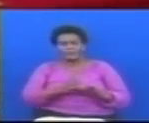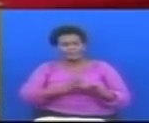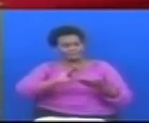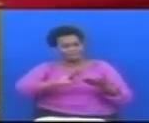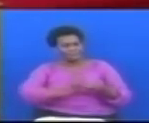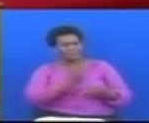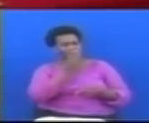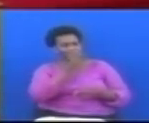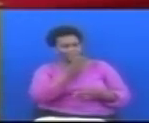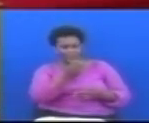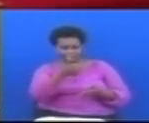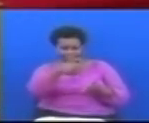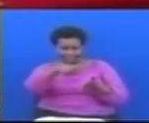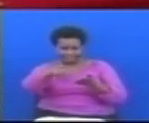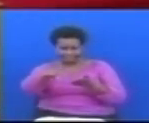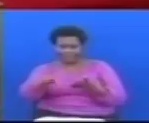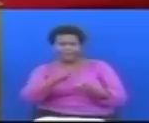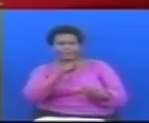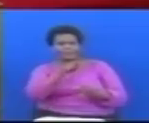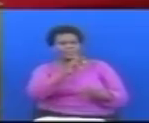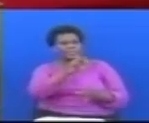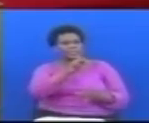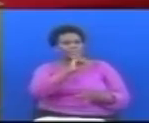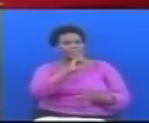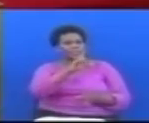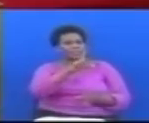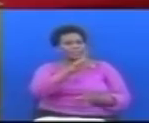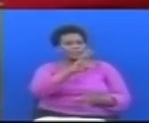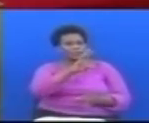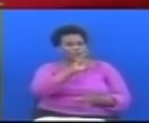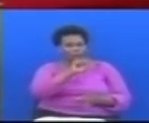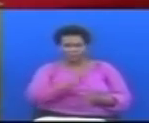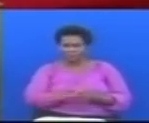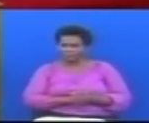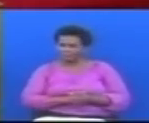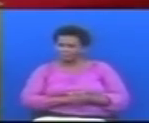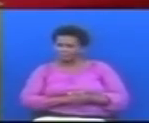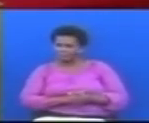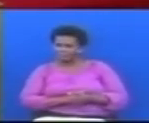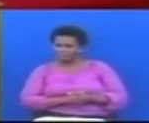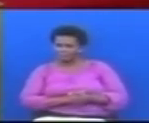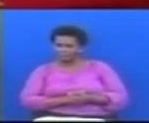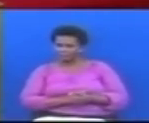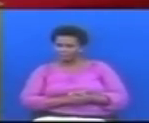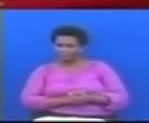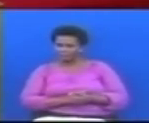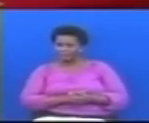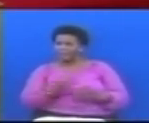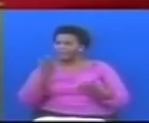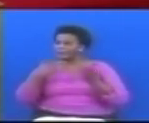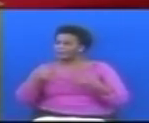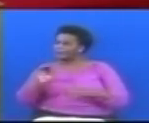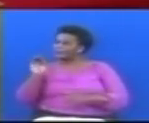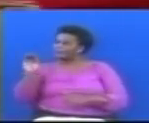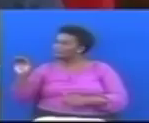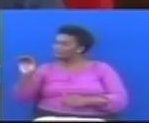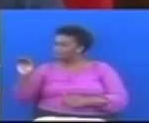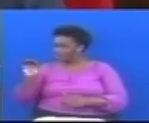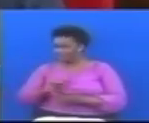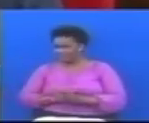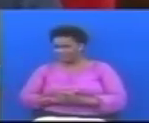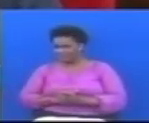zilizotolewa ni kwa ajili ya RAS Mshindo kule Kilwa, na nimpe tu taarifa Mheshimiwa Mbunge